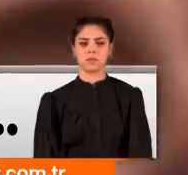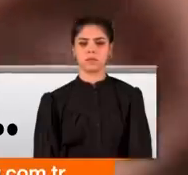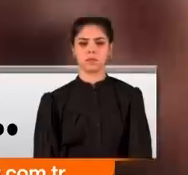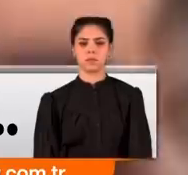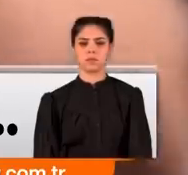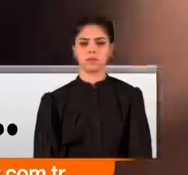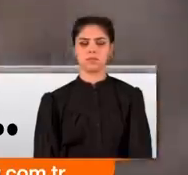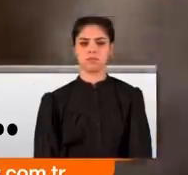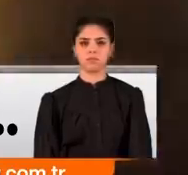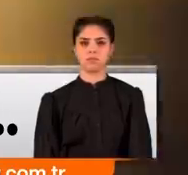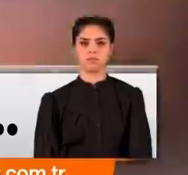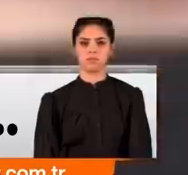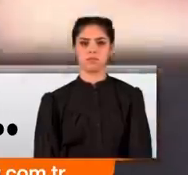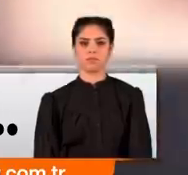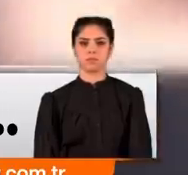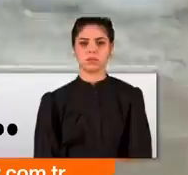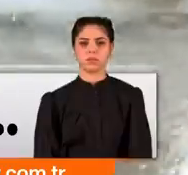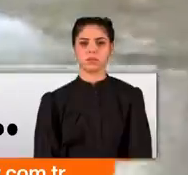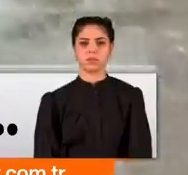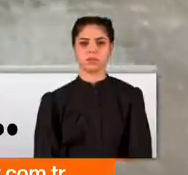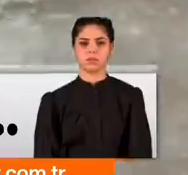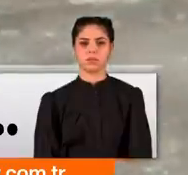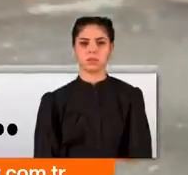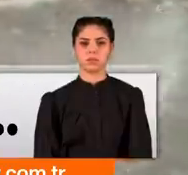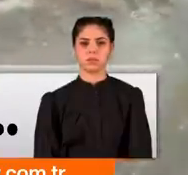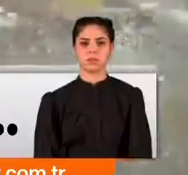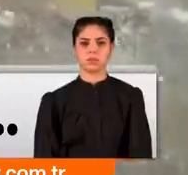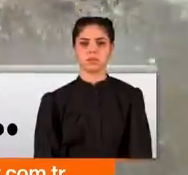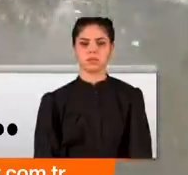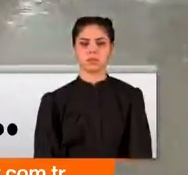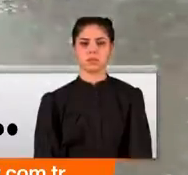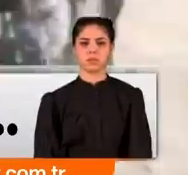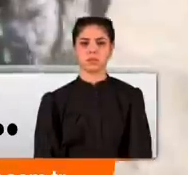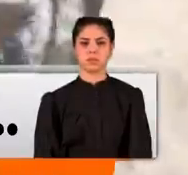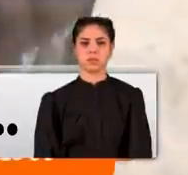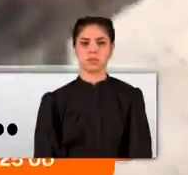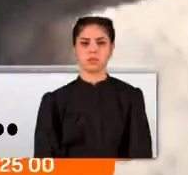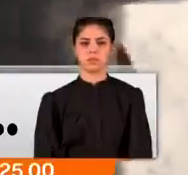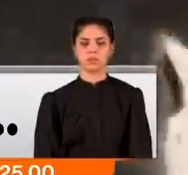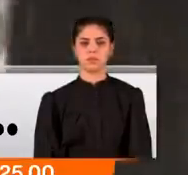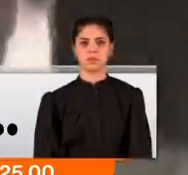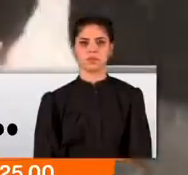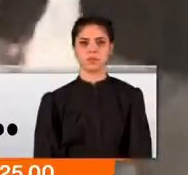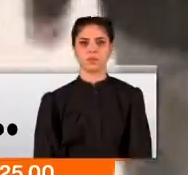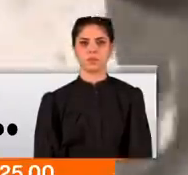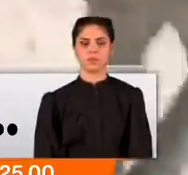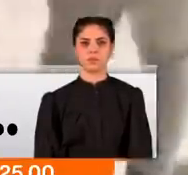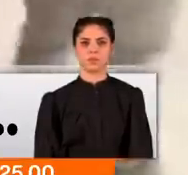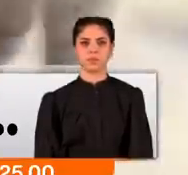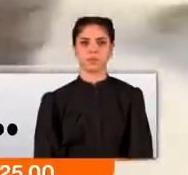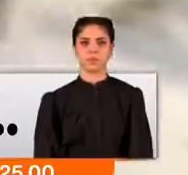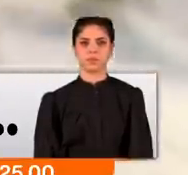gidiyoruz. Çünkü yürüyemiyoruz. Tehlikeli değil mi öyle? Araba çıkmıyor abi. Burası Kaybaş